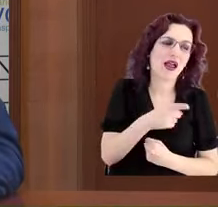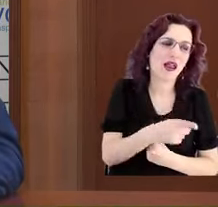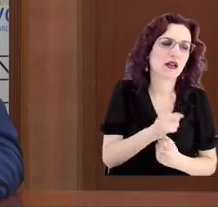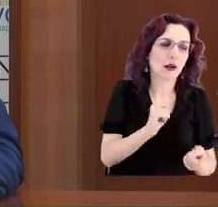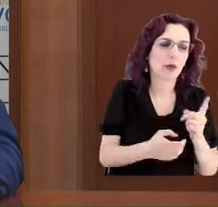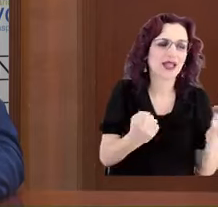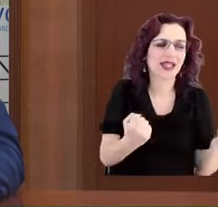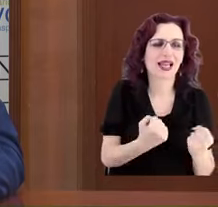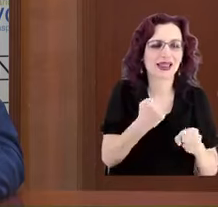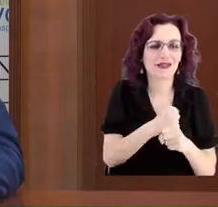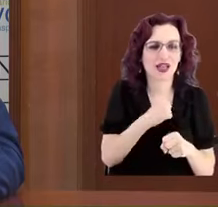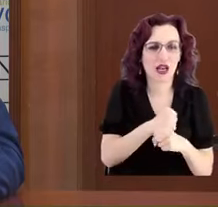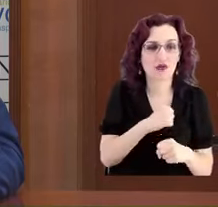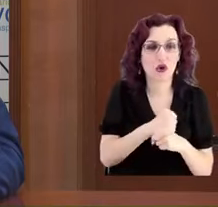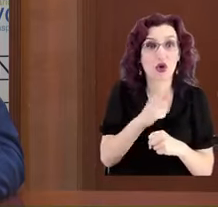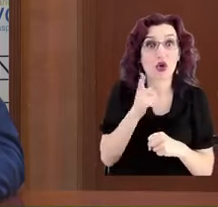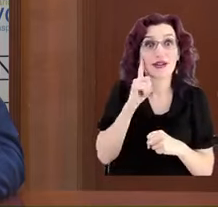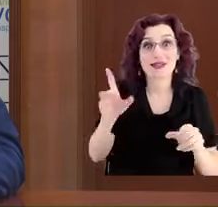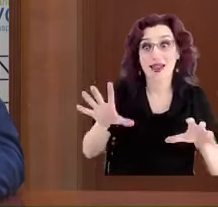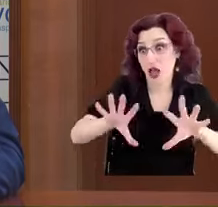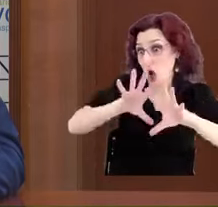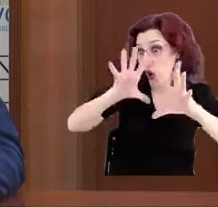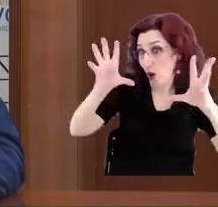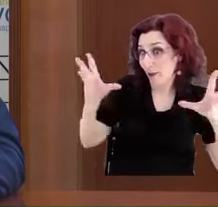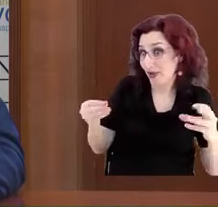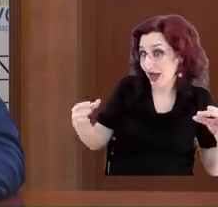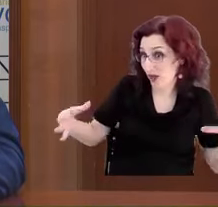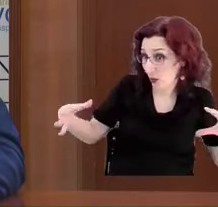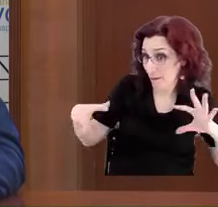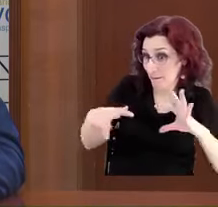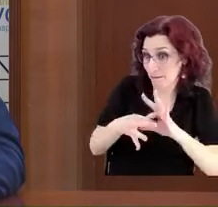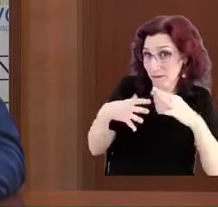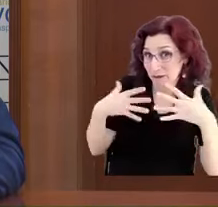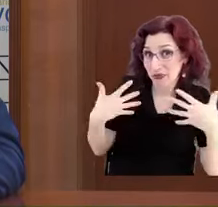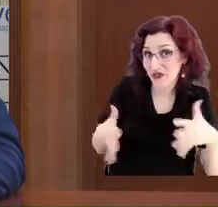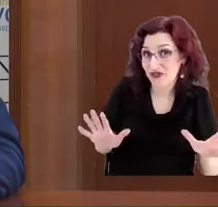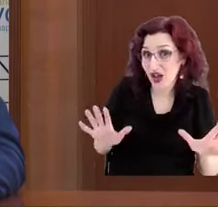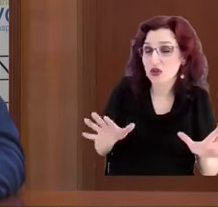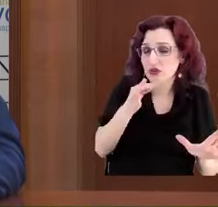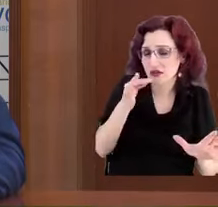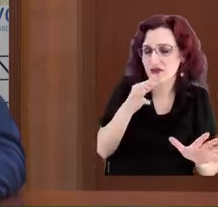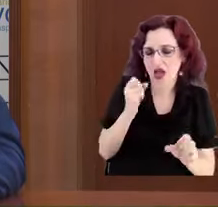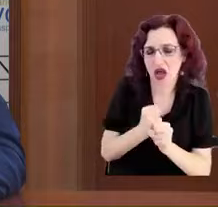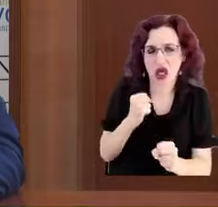saremo in grado di chiudere questo cerchio probabilmente avremmo fatto bene il nostro mestiere